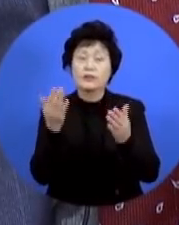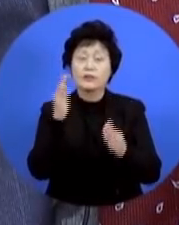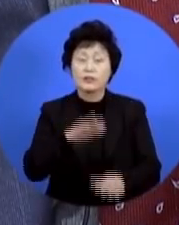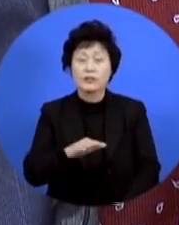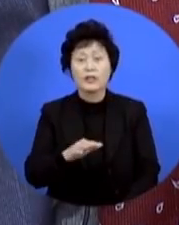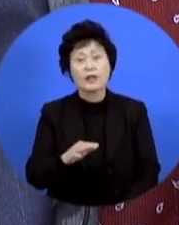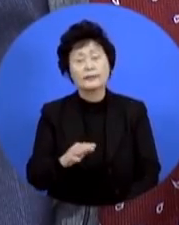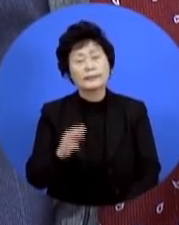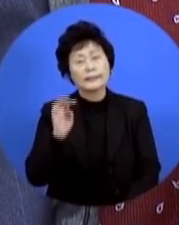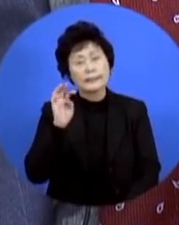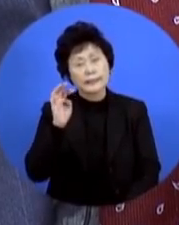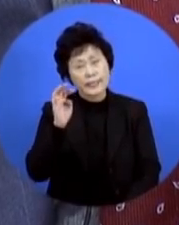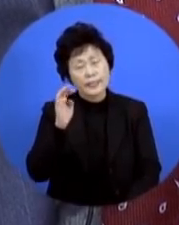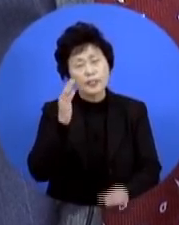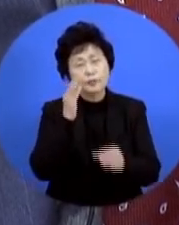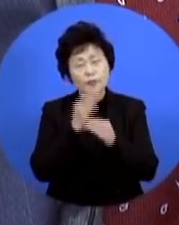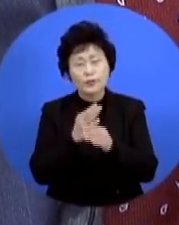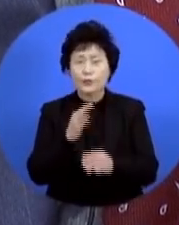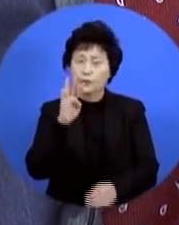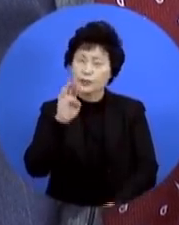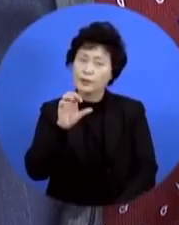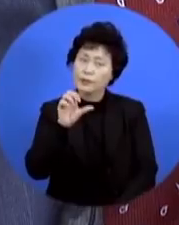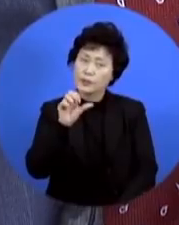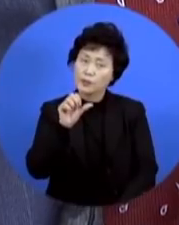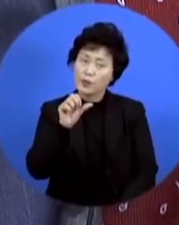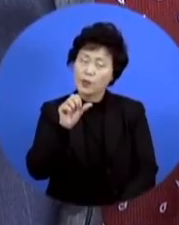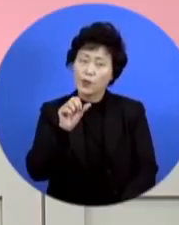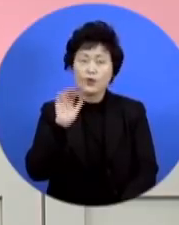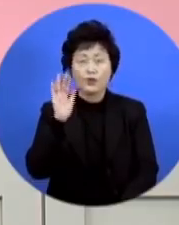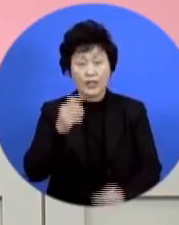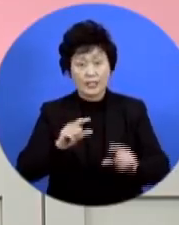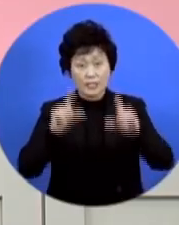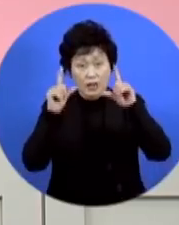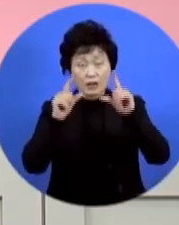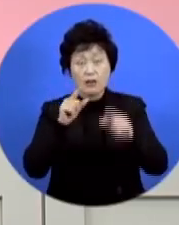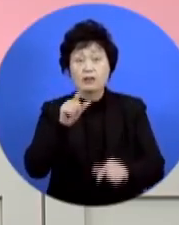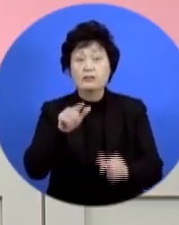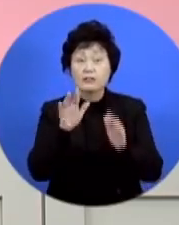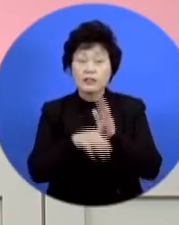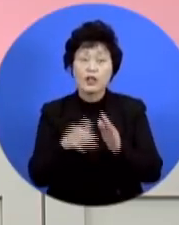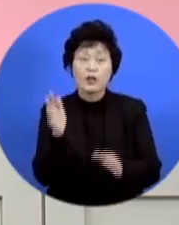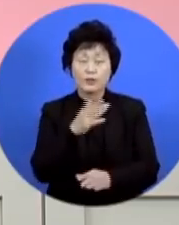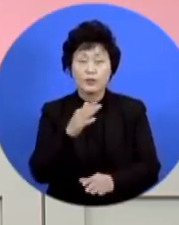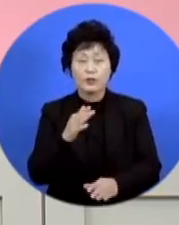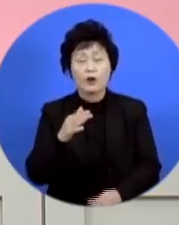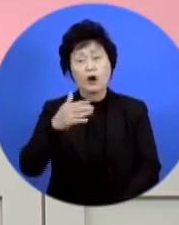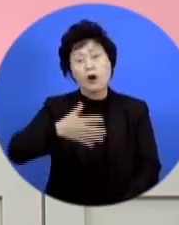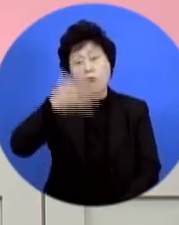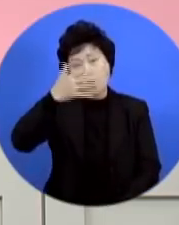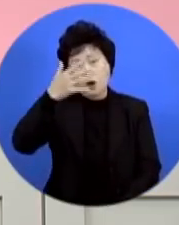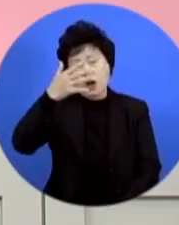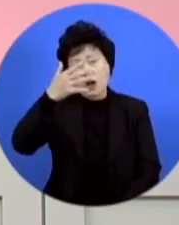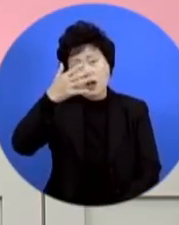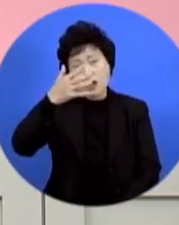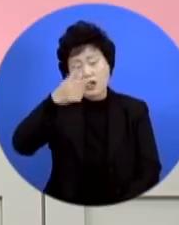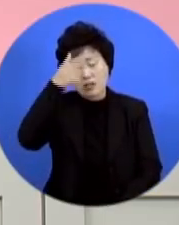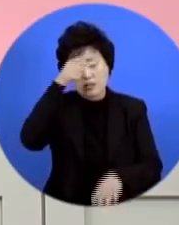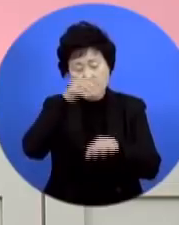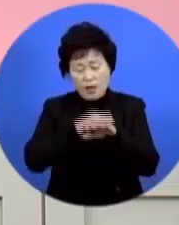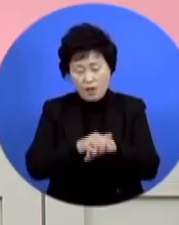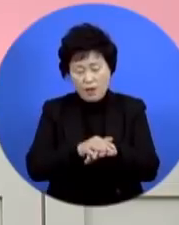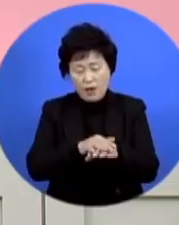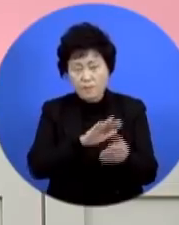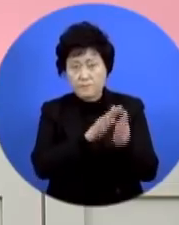게 35일째 되던 날이에요, 새벽기도 하던 때. 그때부터 온라인 새벽 기도로 돌아섰는데 다시